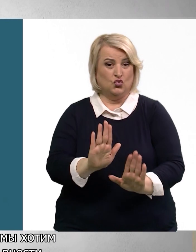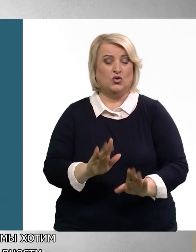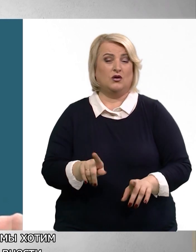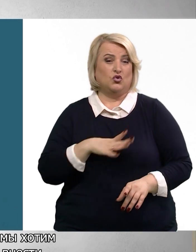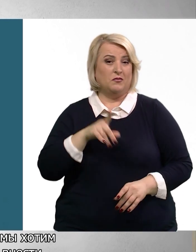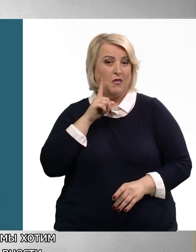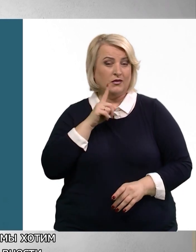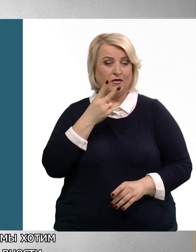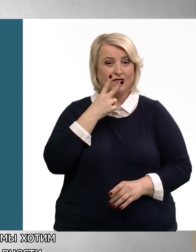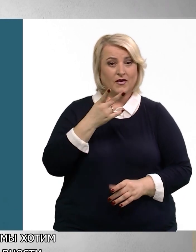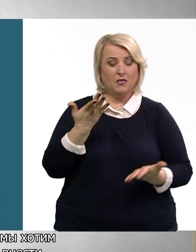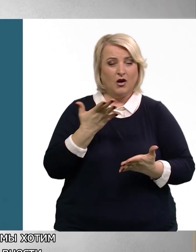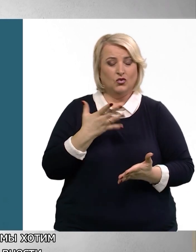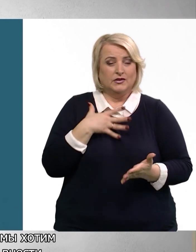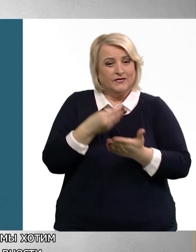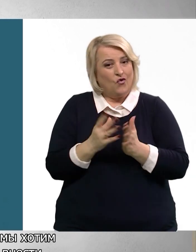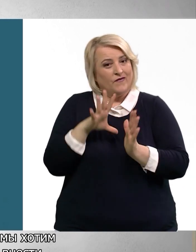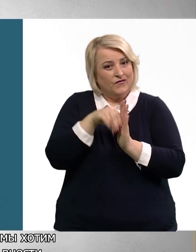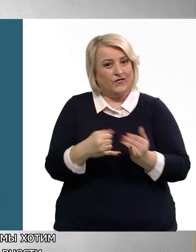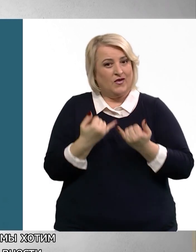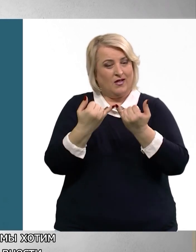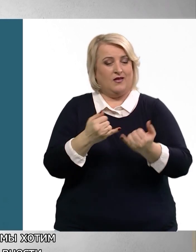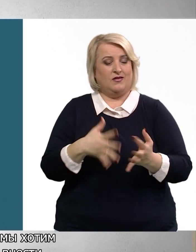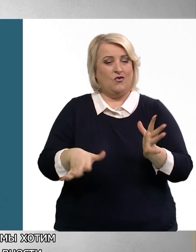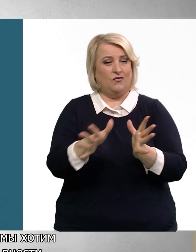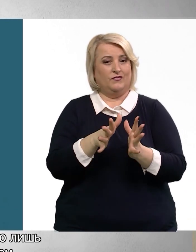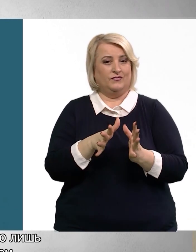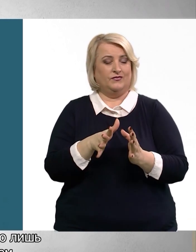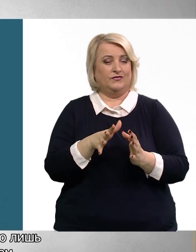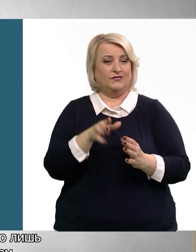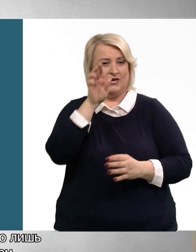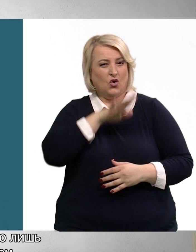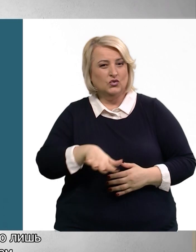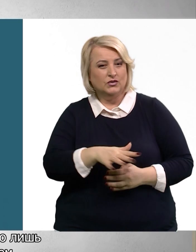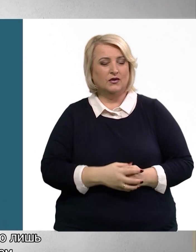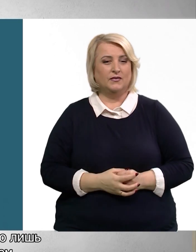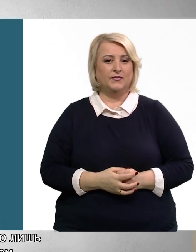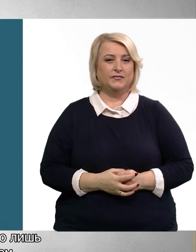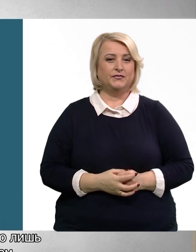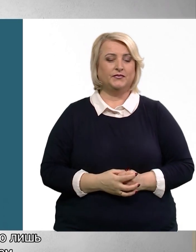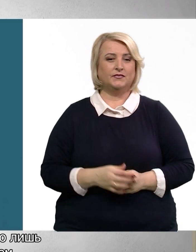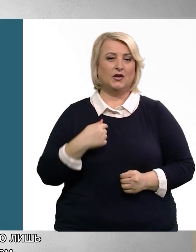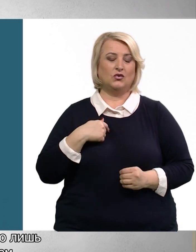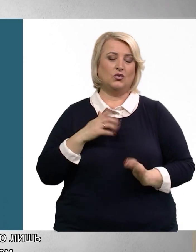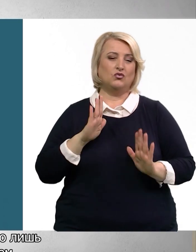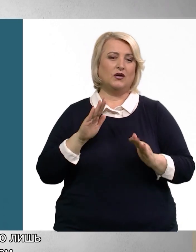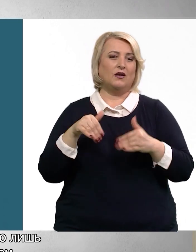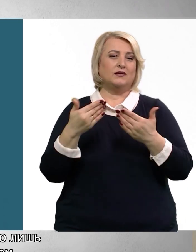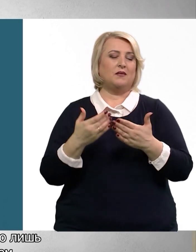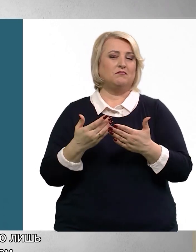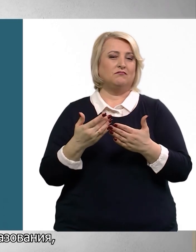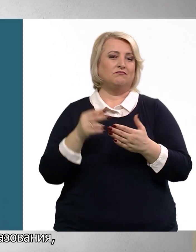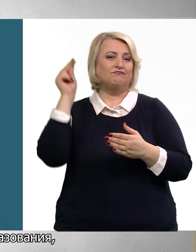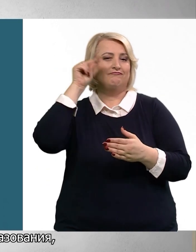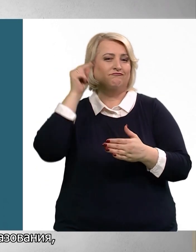ei să vadă care e aportul lor pe care pot să-l aducă în societate. Noi doar îi dăm și